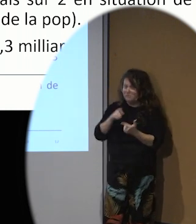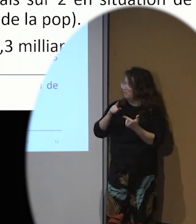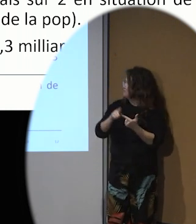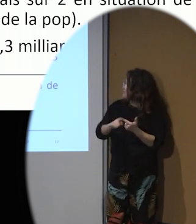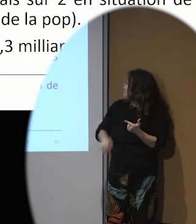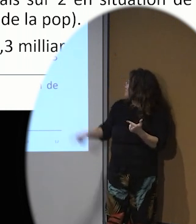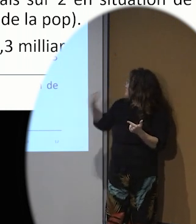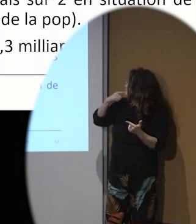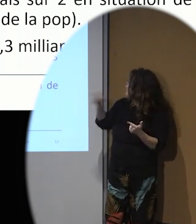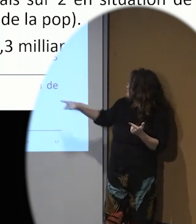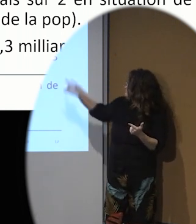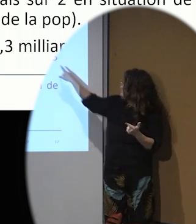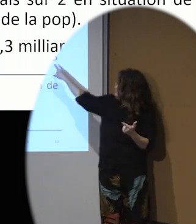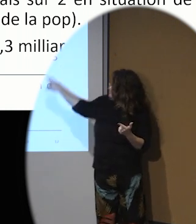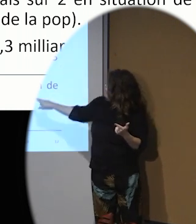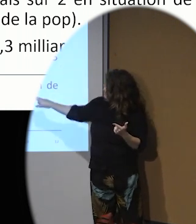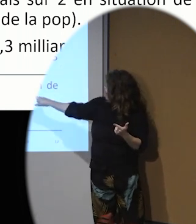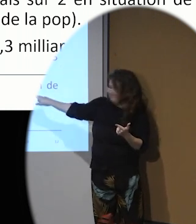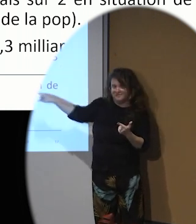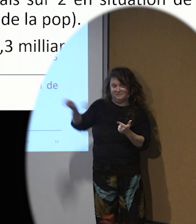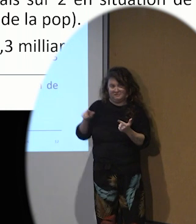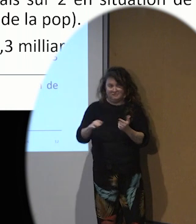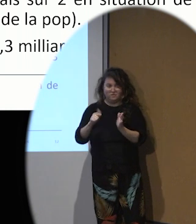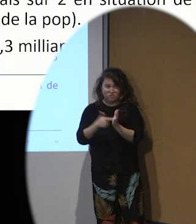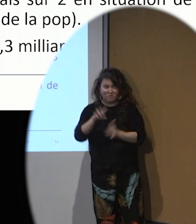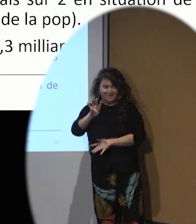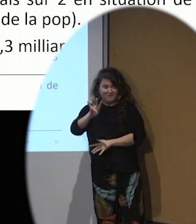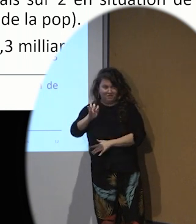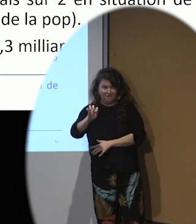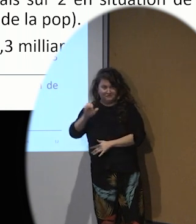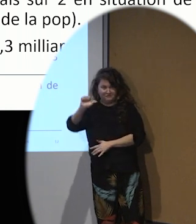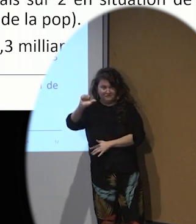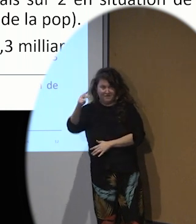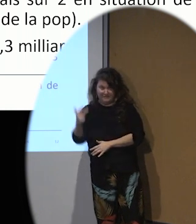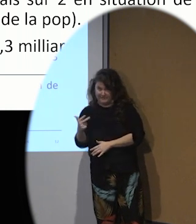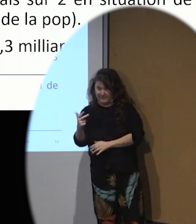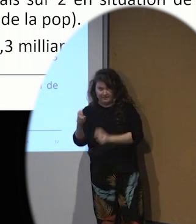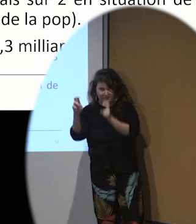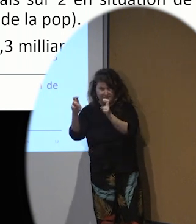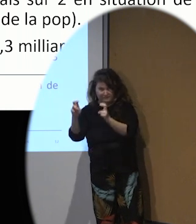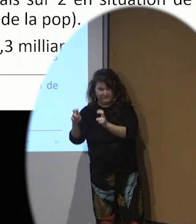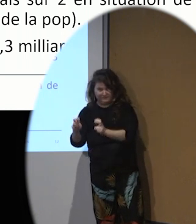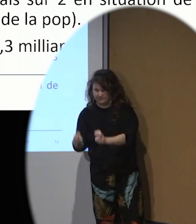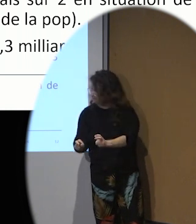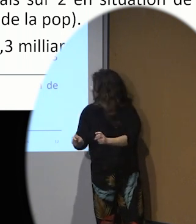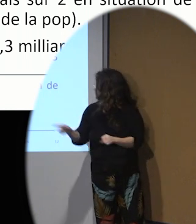à un tiers en 2040. Et nous avons aujourd'hui 12 millions de malades chroniques, c'est-à-dire 12 millions